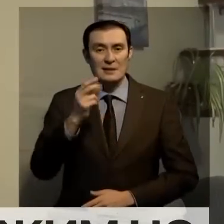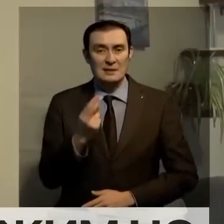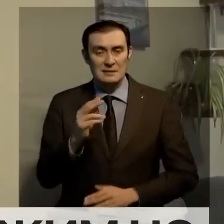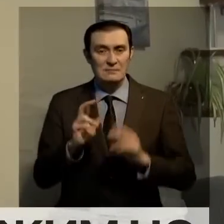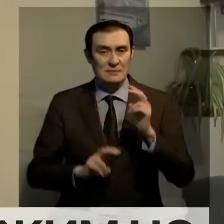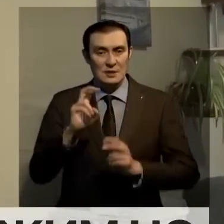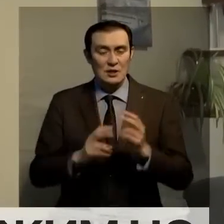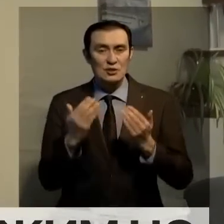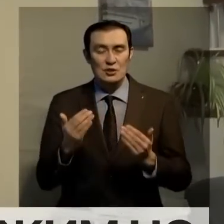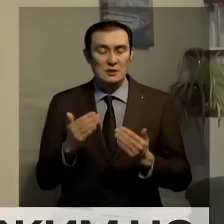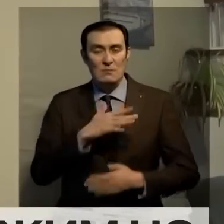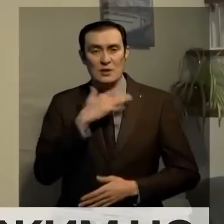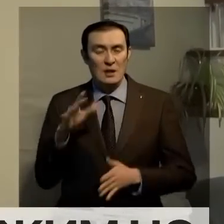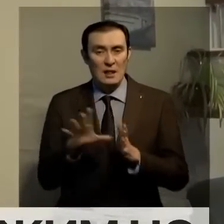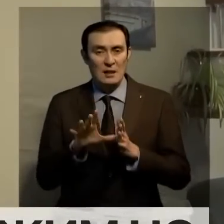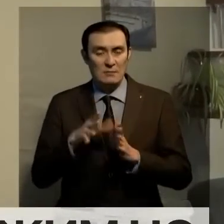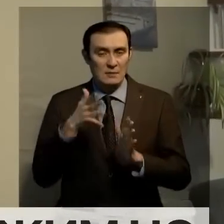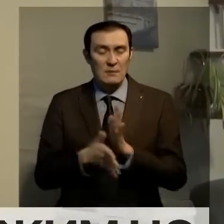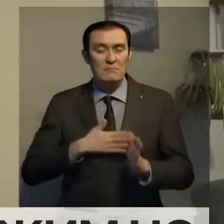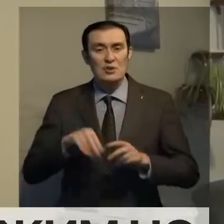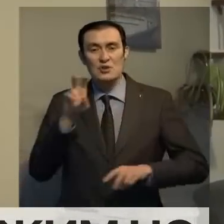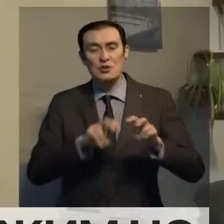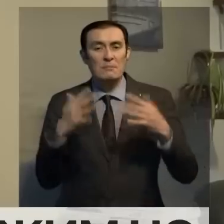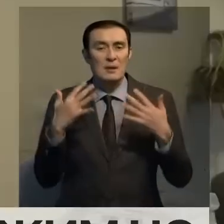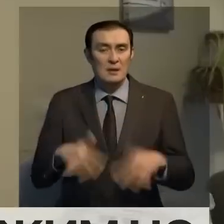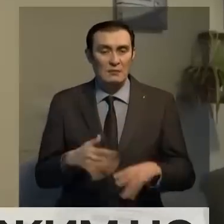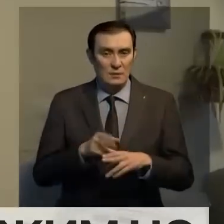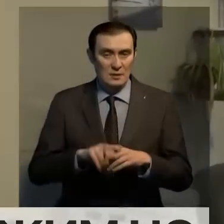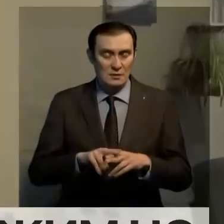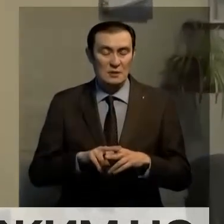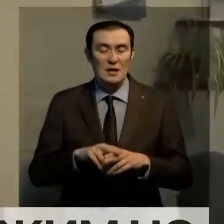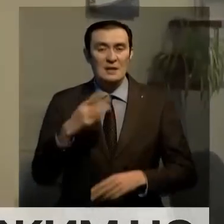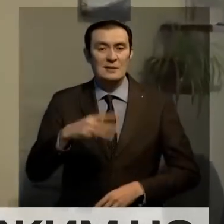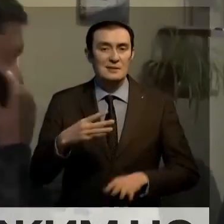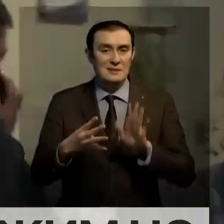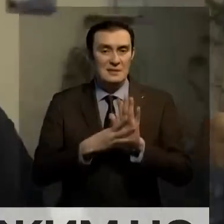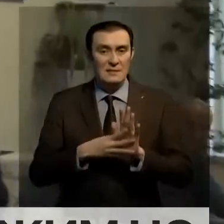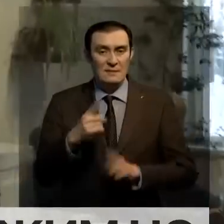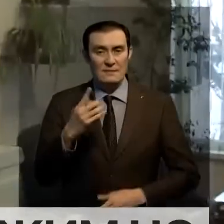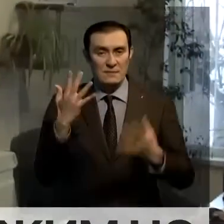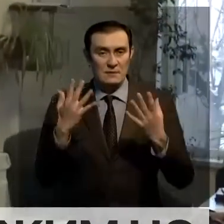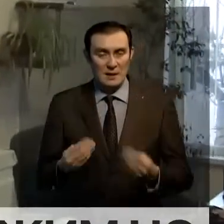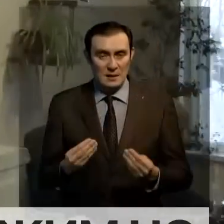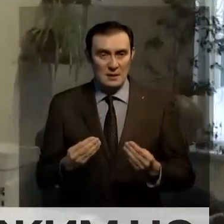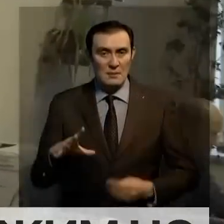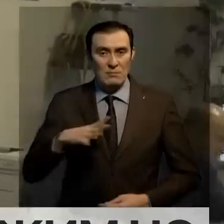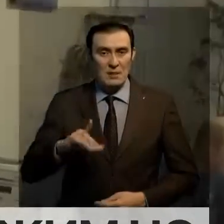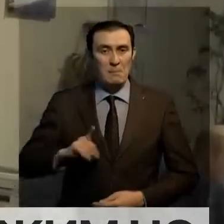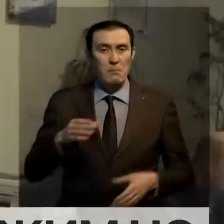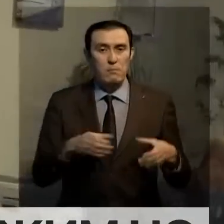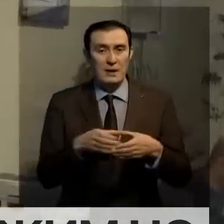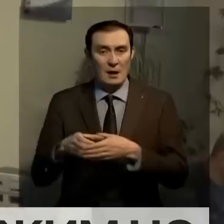сейчас очень большая подпитка. Мы сейчас ищем причины этой подпитки. 39 в день было бригад,